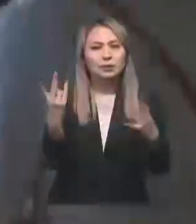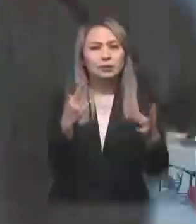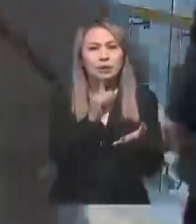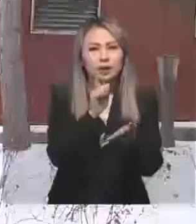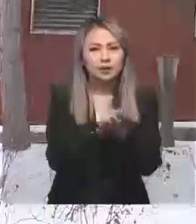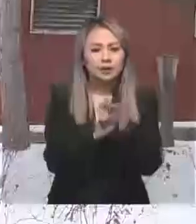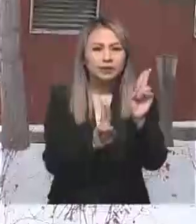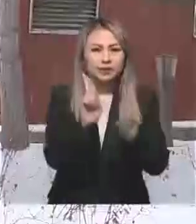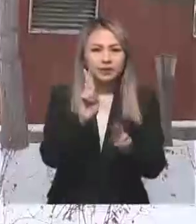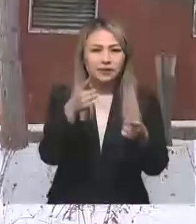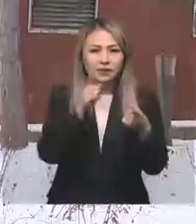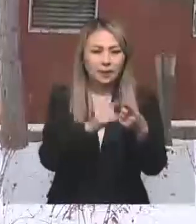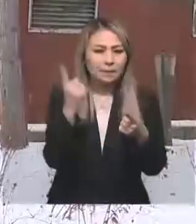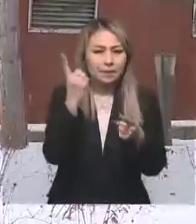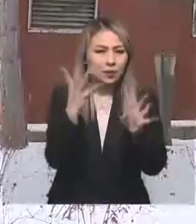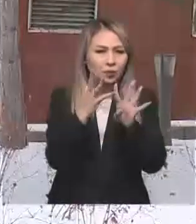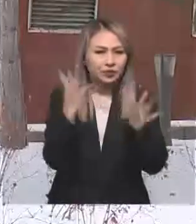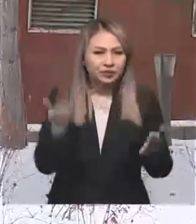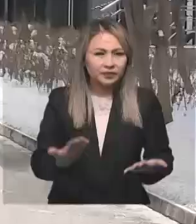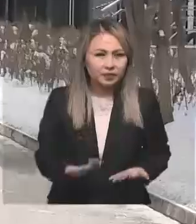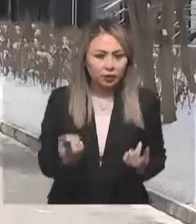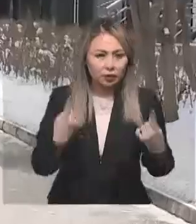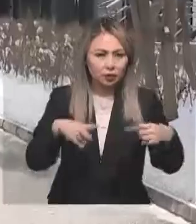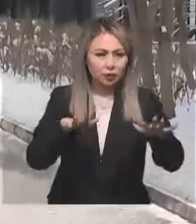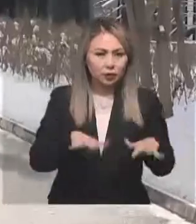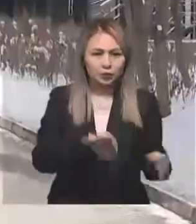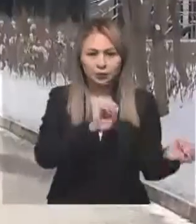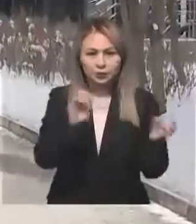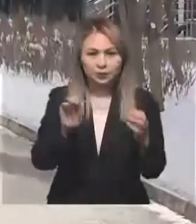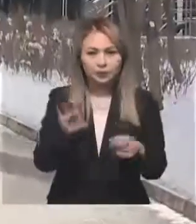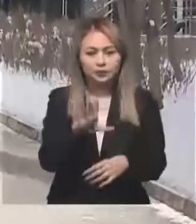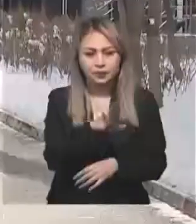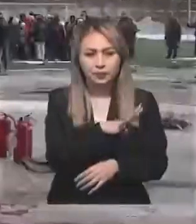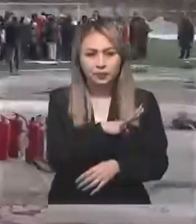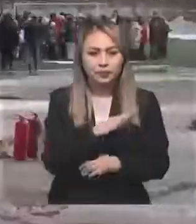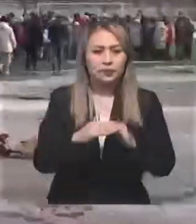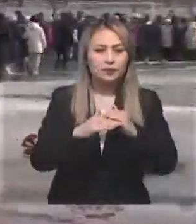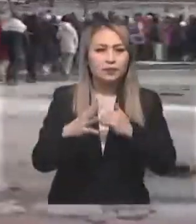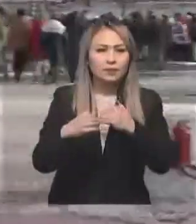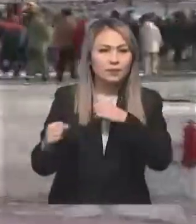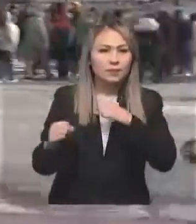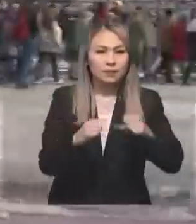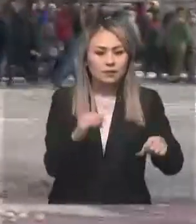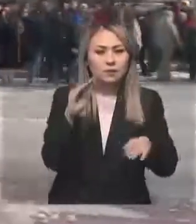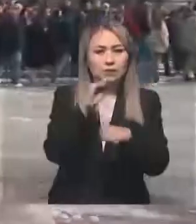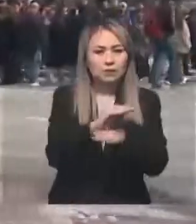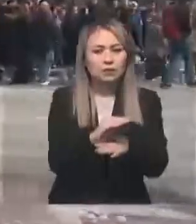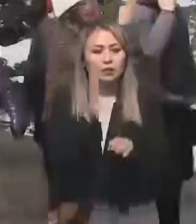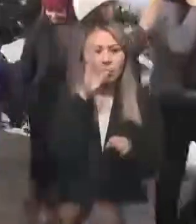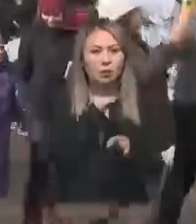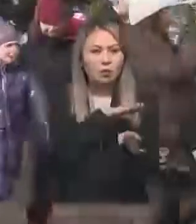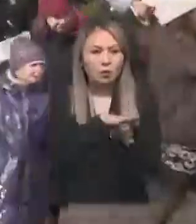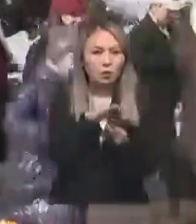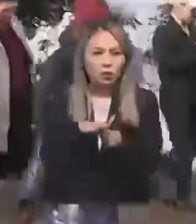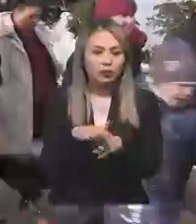ету алгоритміне сәйкес бірінші кезекте тұрғындар эвакуация жасалып, қауіпсіз орынға жеткізілді. Жер сілкінісі кезінде қосымша факторлар орын алуы мүмкін